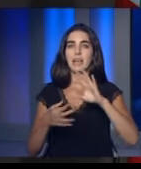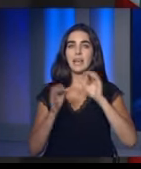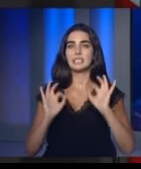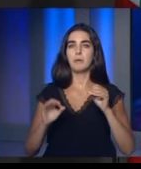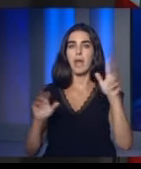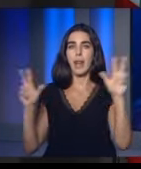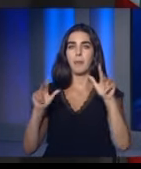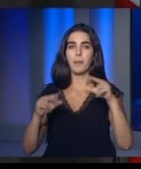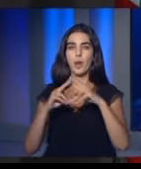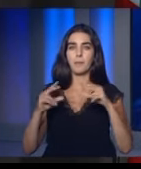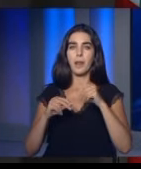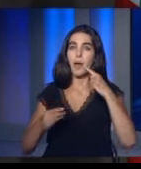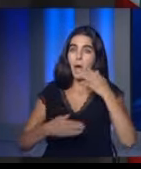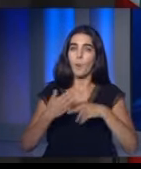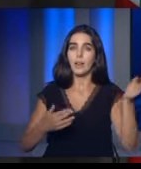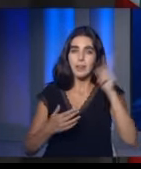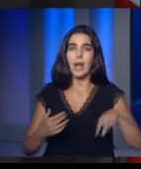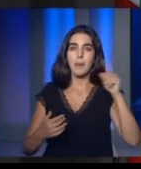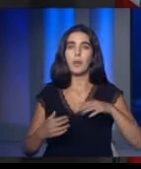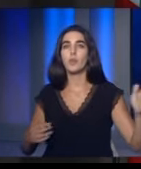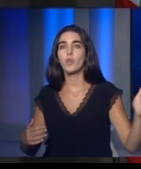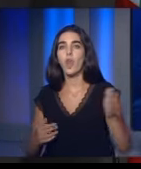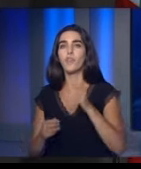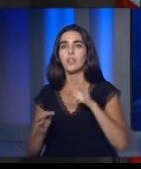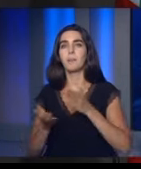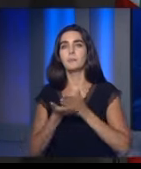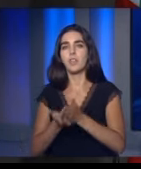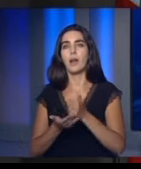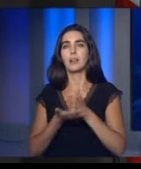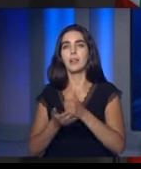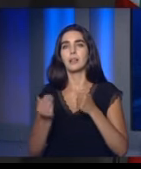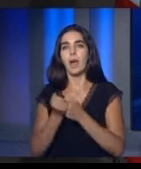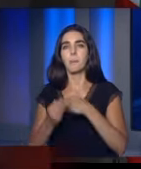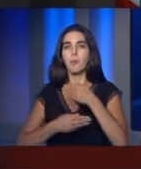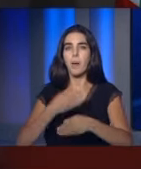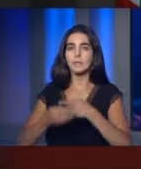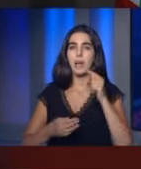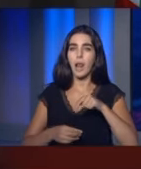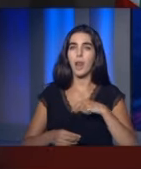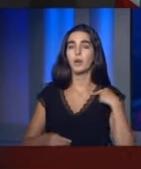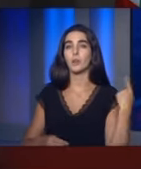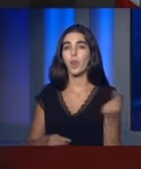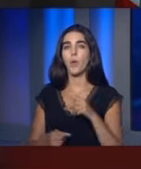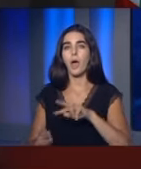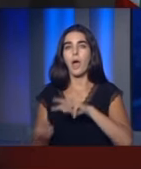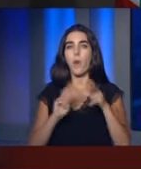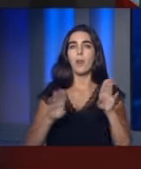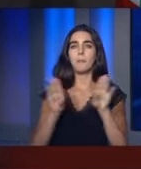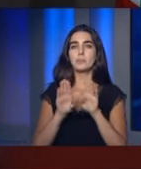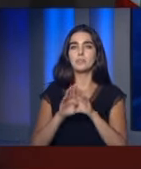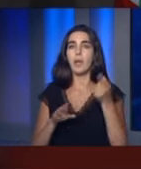مؤسسات رسمية للإعلام بلبنان، نحن منحاول دائما مش بس بالقناعة إنما بالممارسة